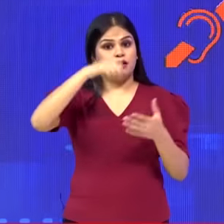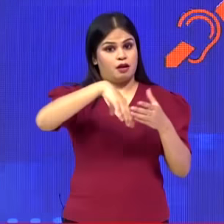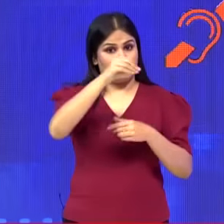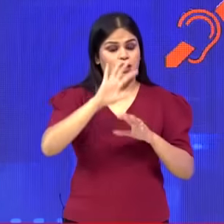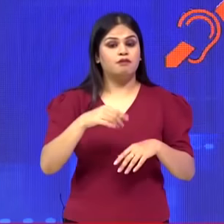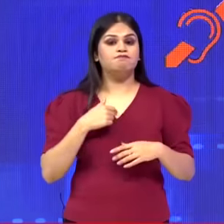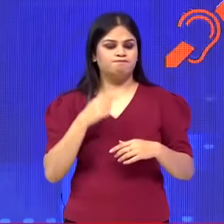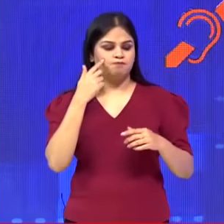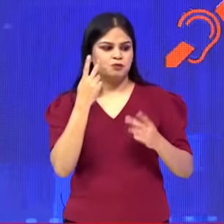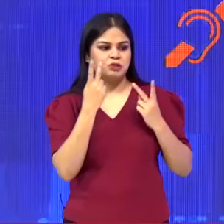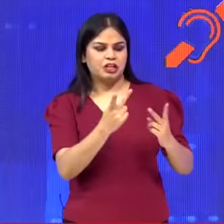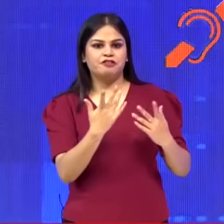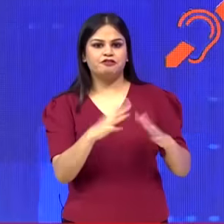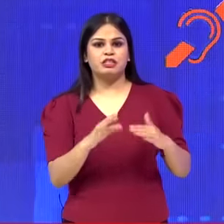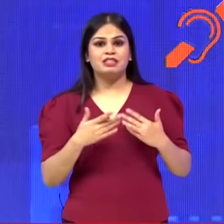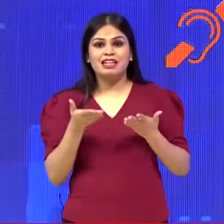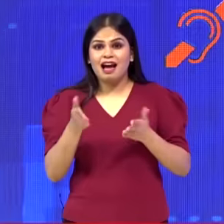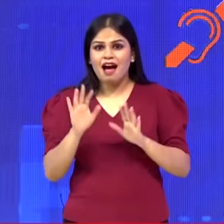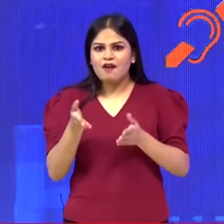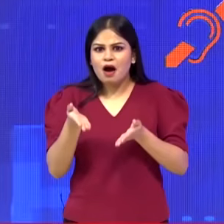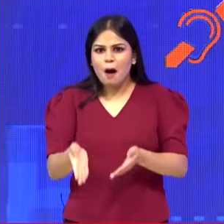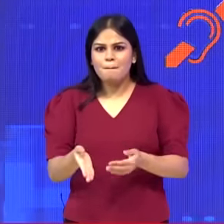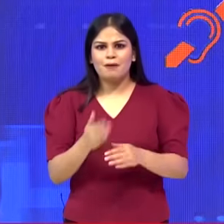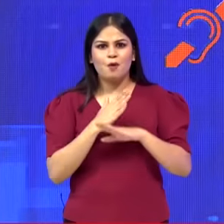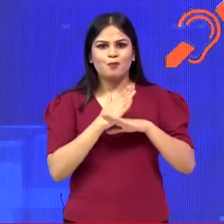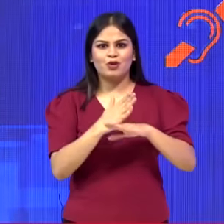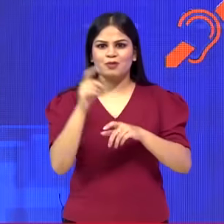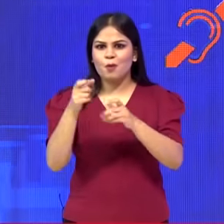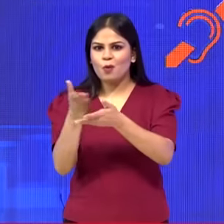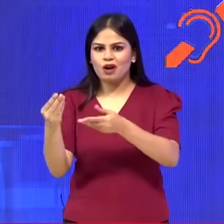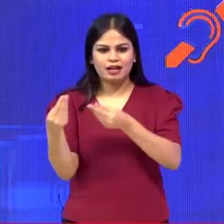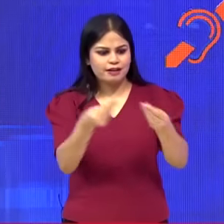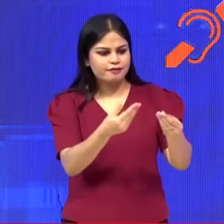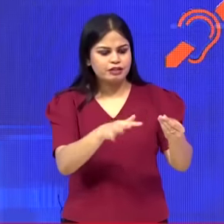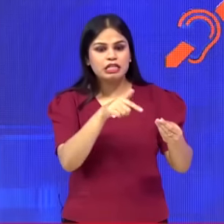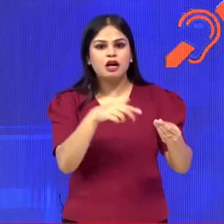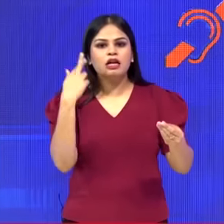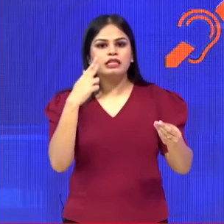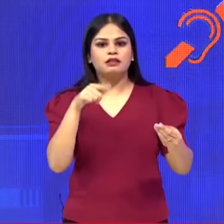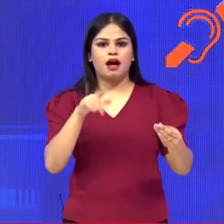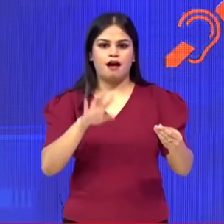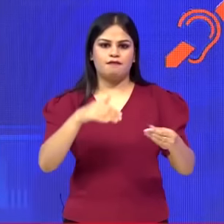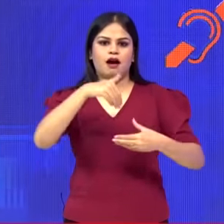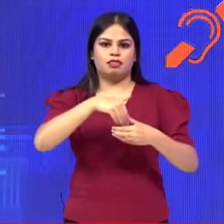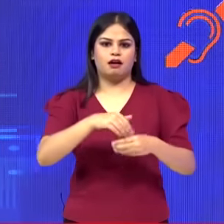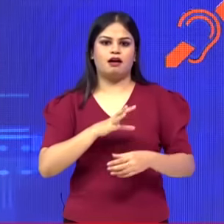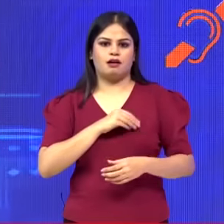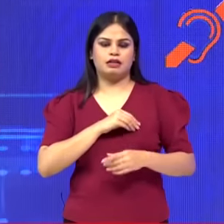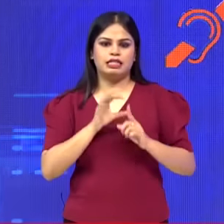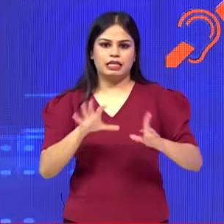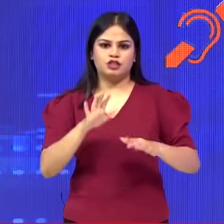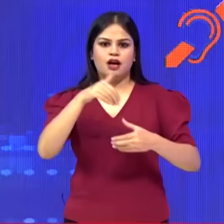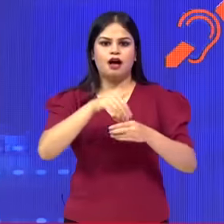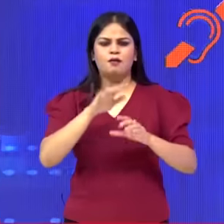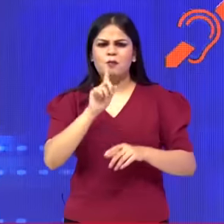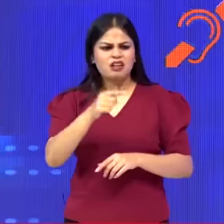ये जो सिक्योरिटी आपको मिली है इसलिए मिली है क्योंकि ये वाकई में एक सीरियस थ्रेट है, लेकिन आप उसको सीरियसली